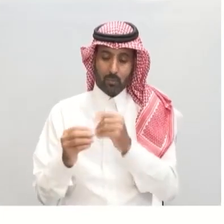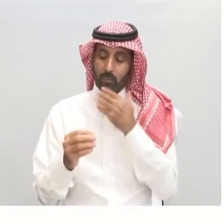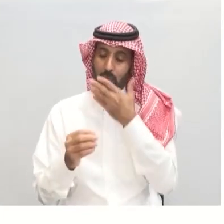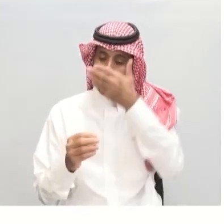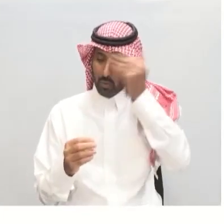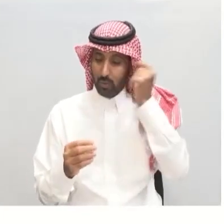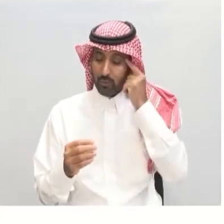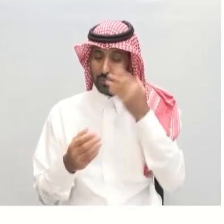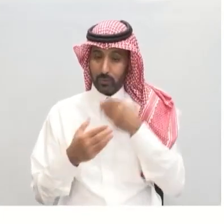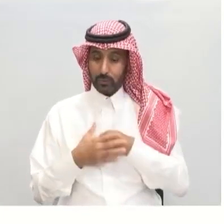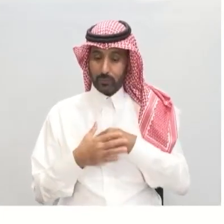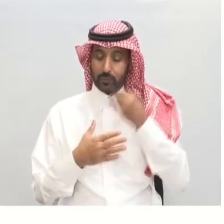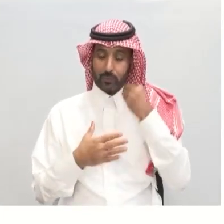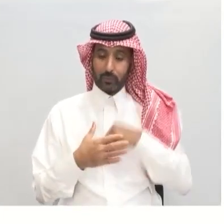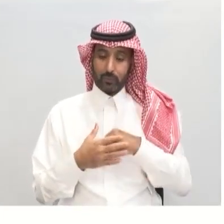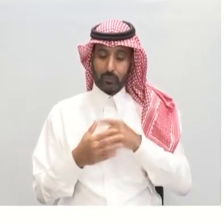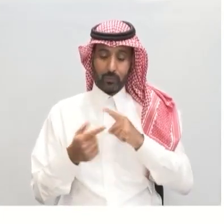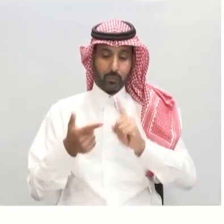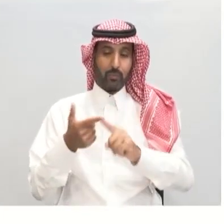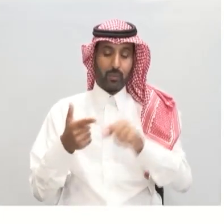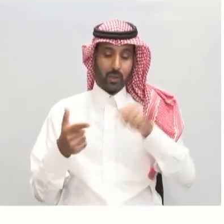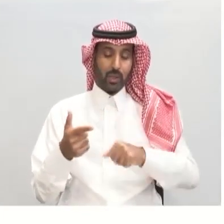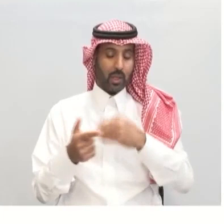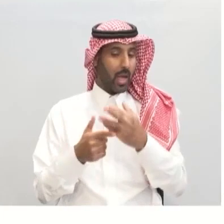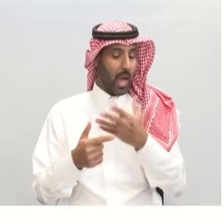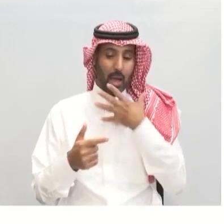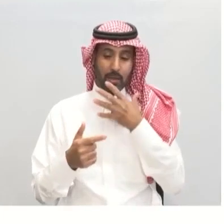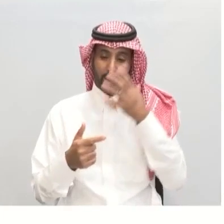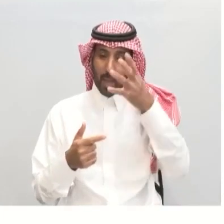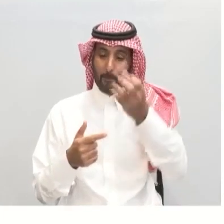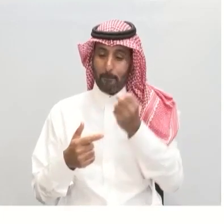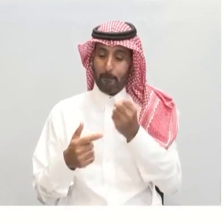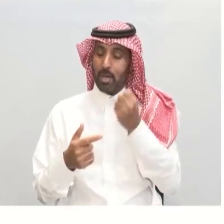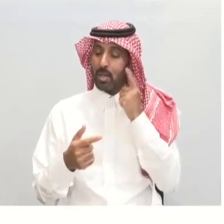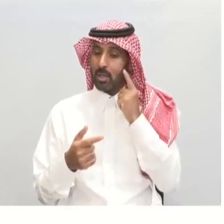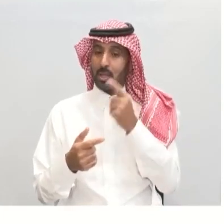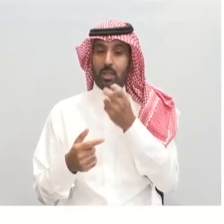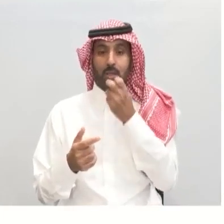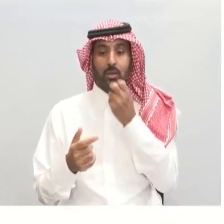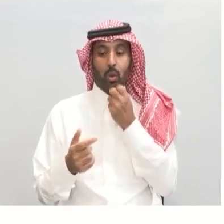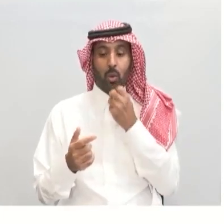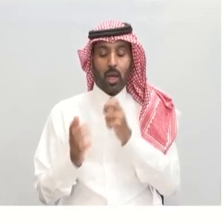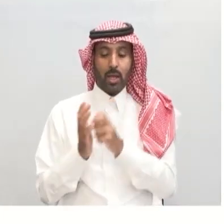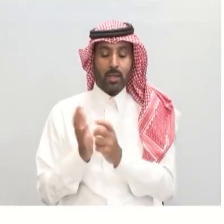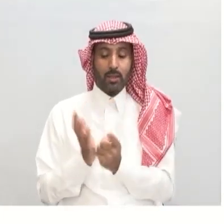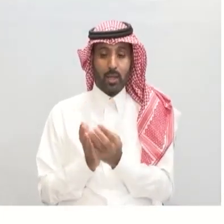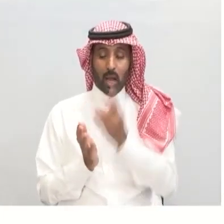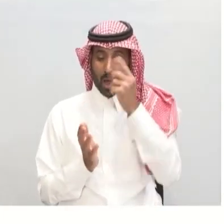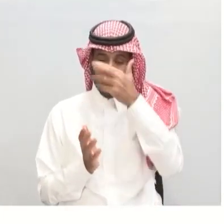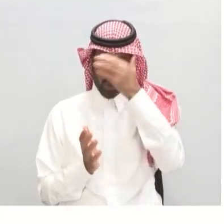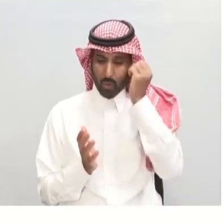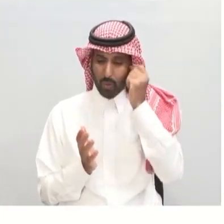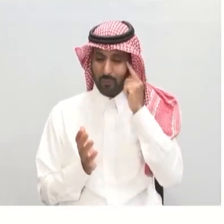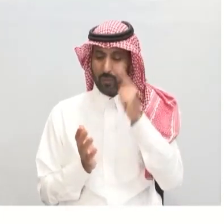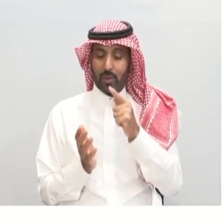في الصدور واليوم ناخذ الاطلاق الثاني لمعنى جمع القران وهو ماذا الحفظ في